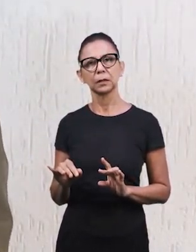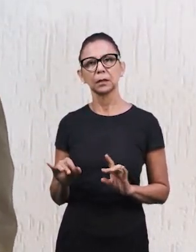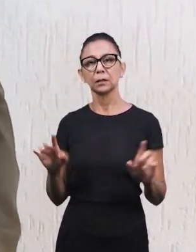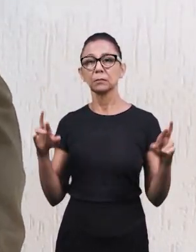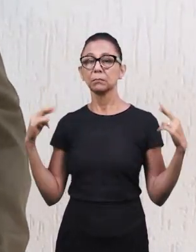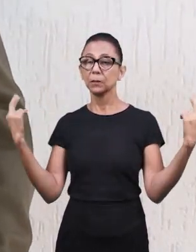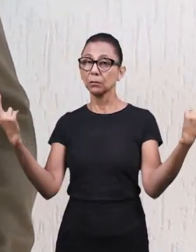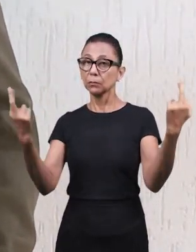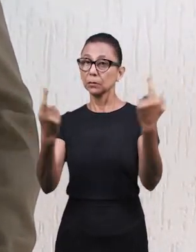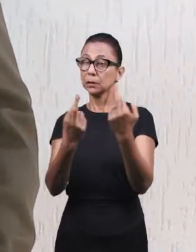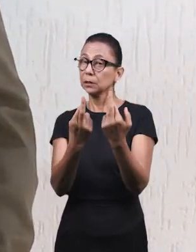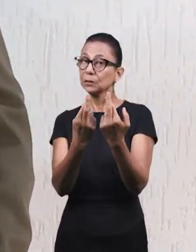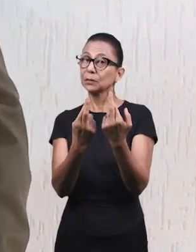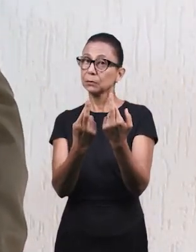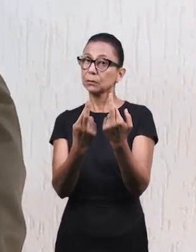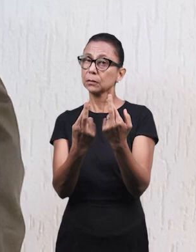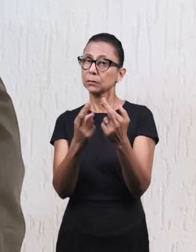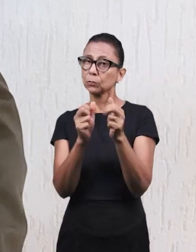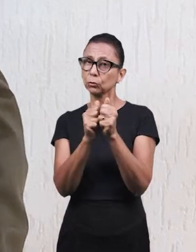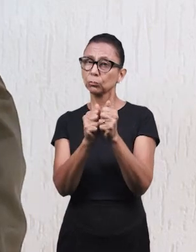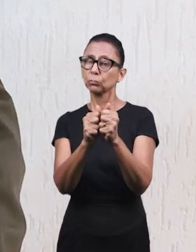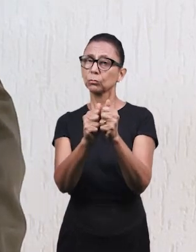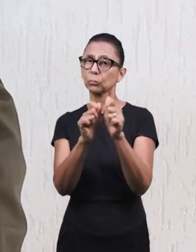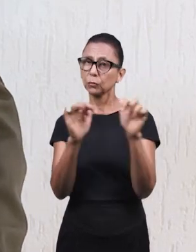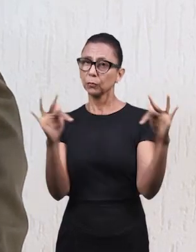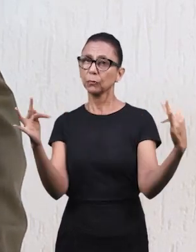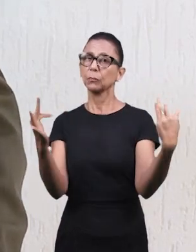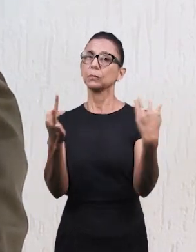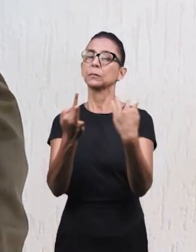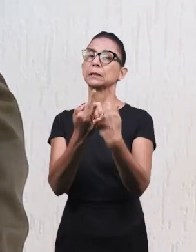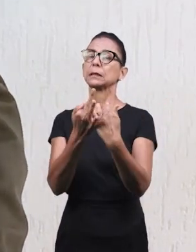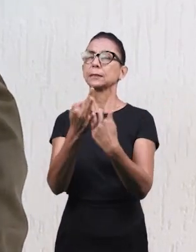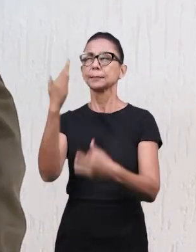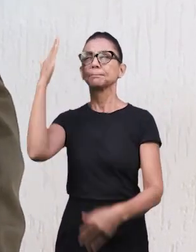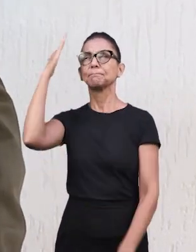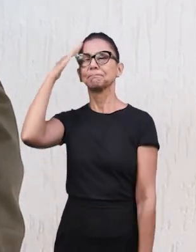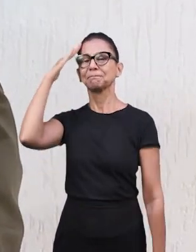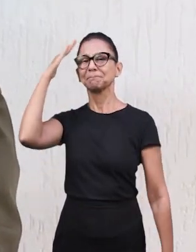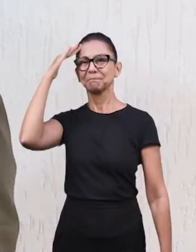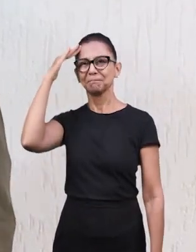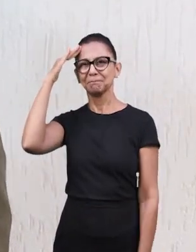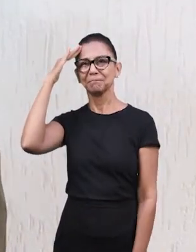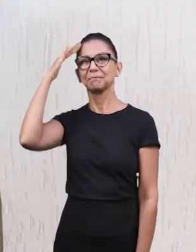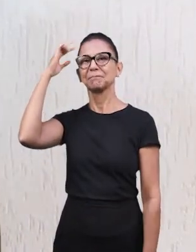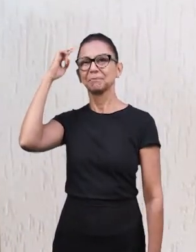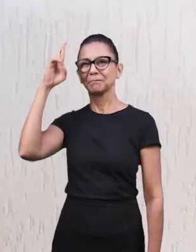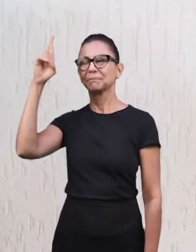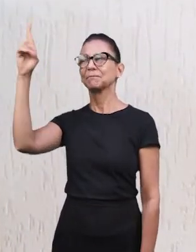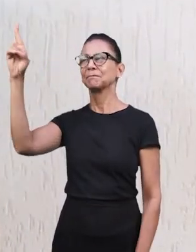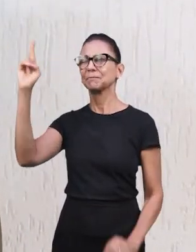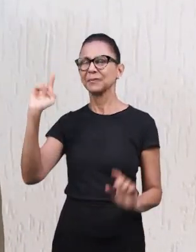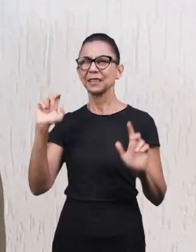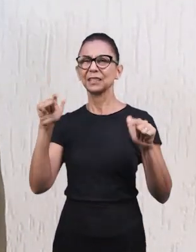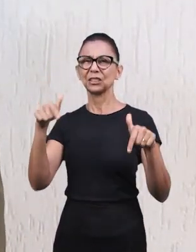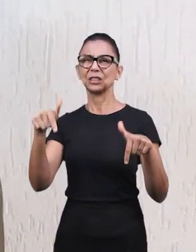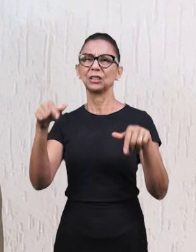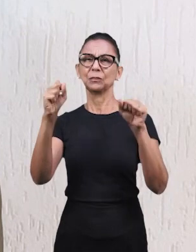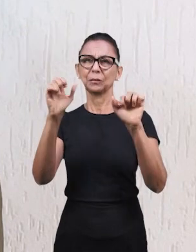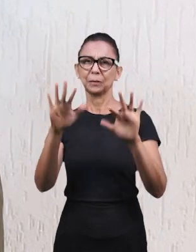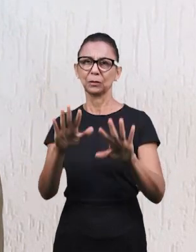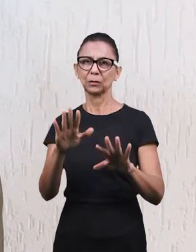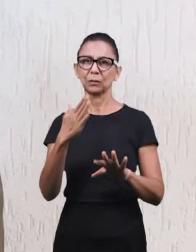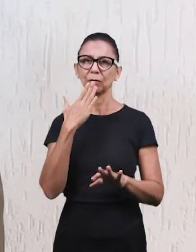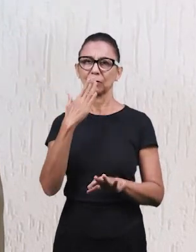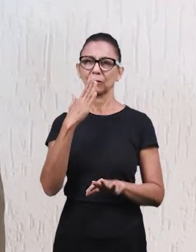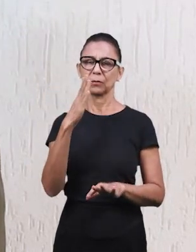момент, когда мы собраны вместе с нашими семьями, и мы знаем, что